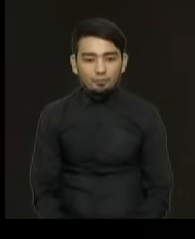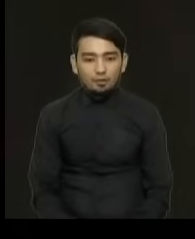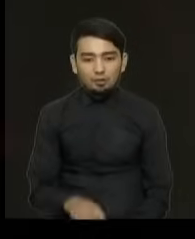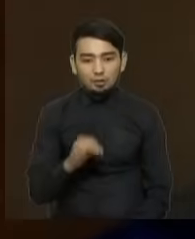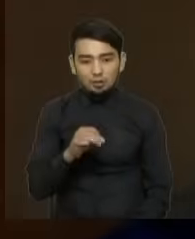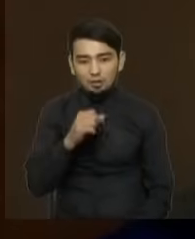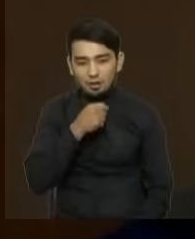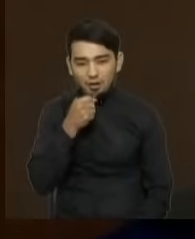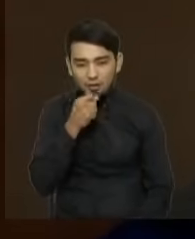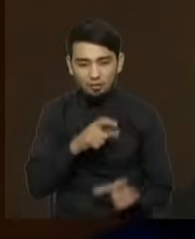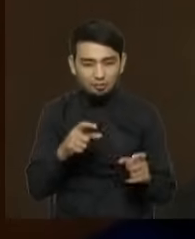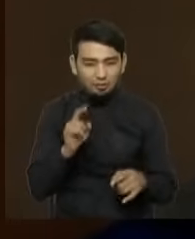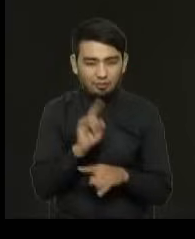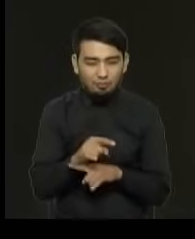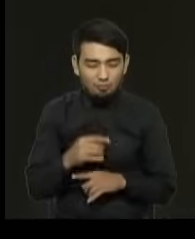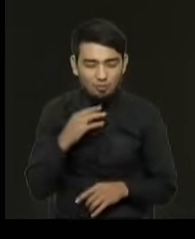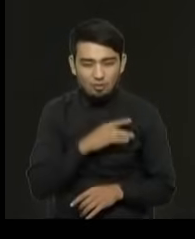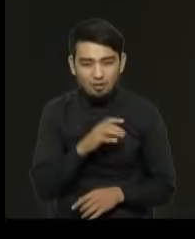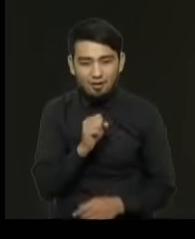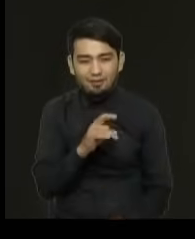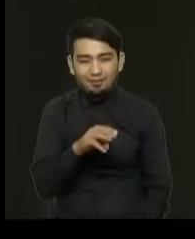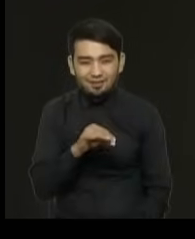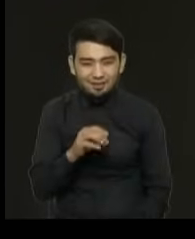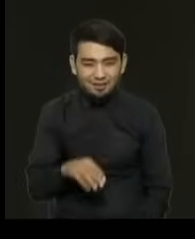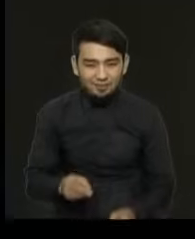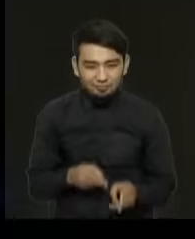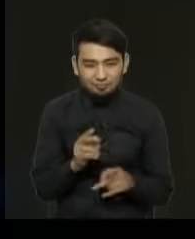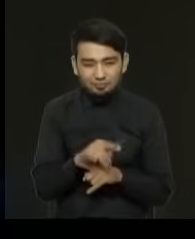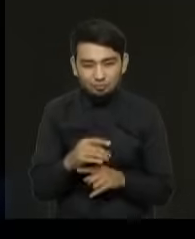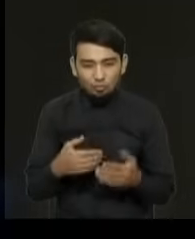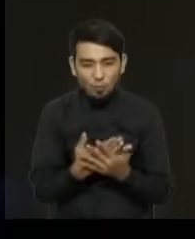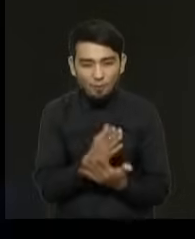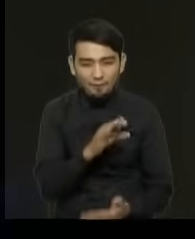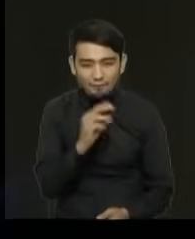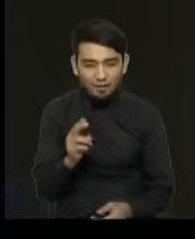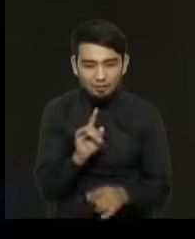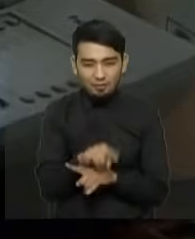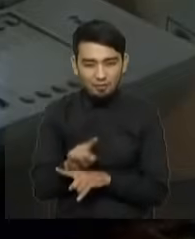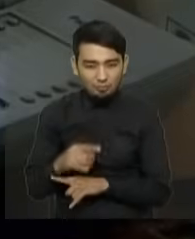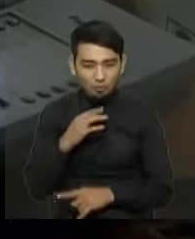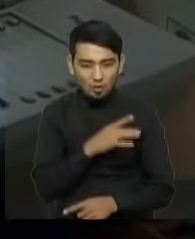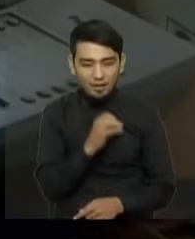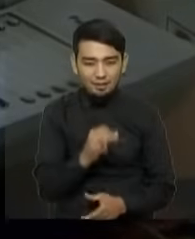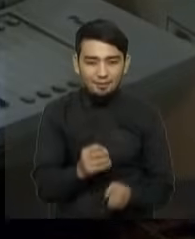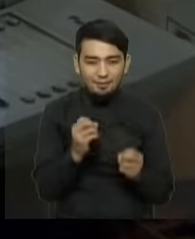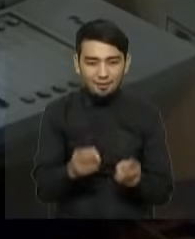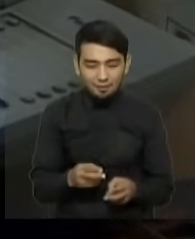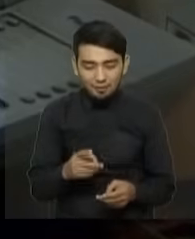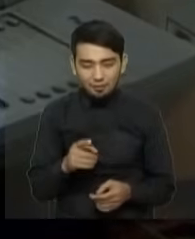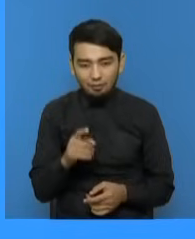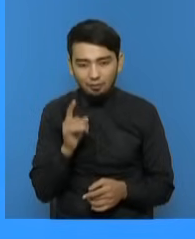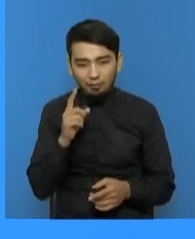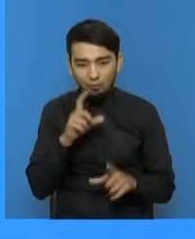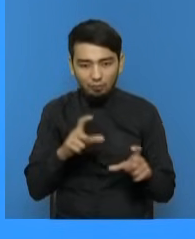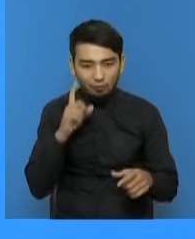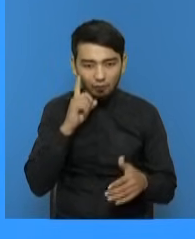Артисты большой аферы. Депутат Мажилиса Екатерина Смышляева рассказала о новом виде мошенничества. Как теперь вводят в заблуждение